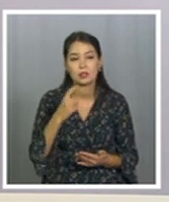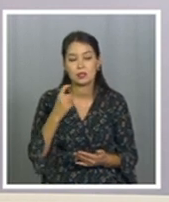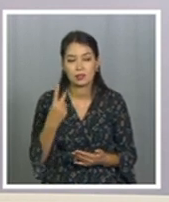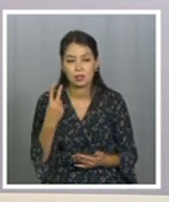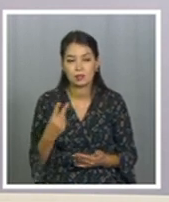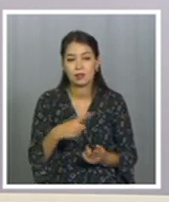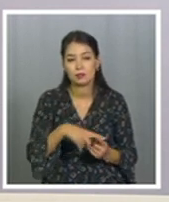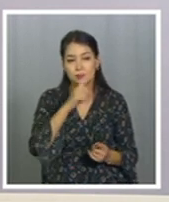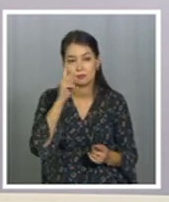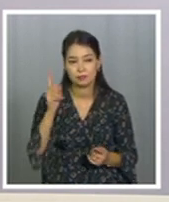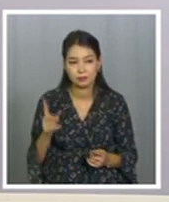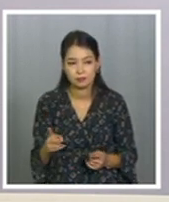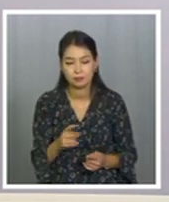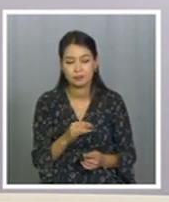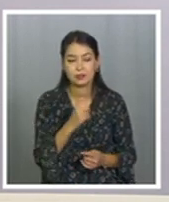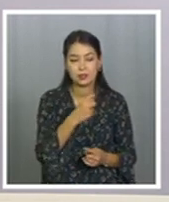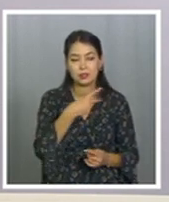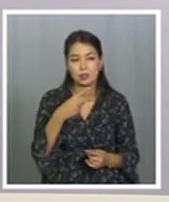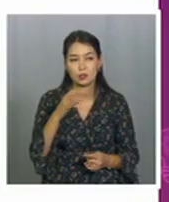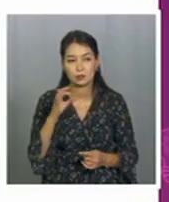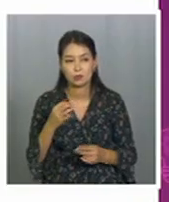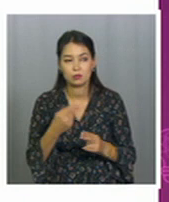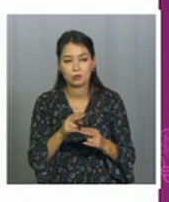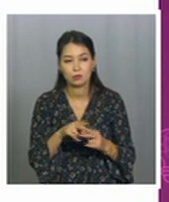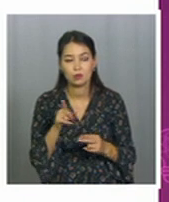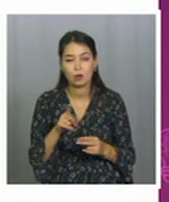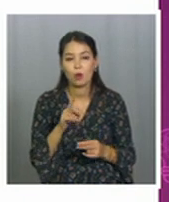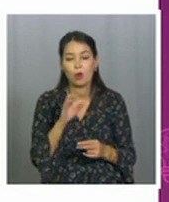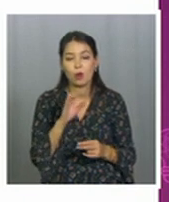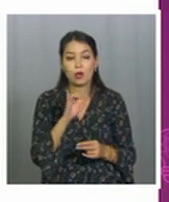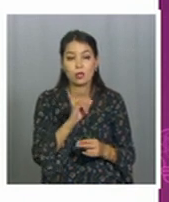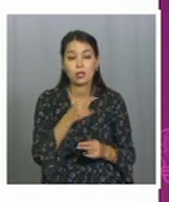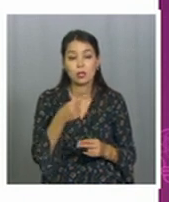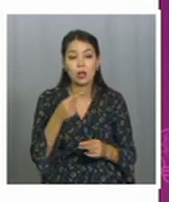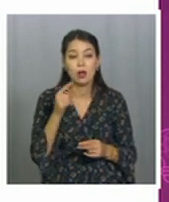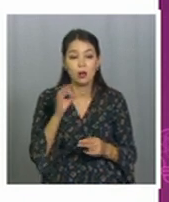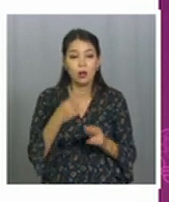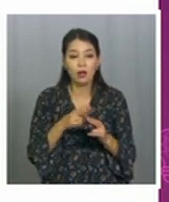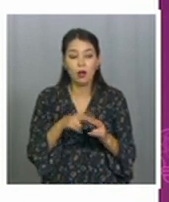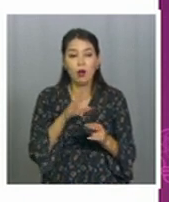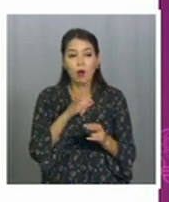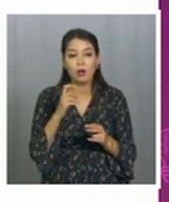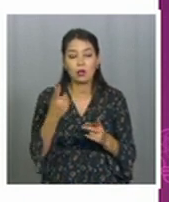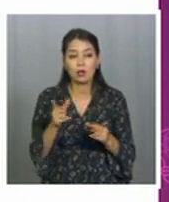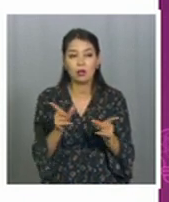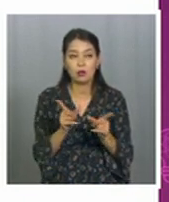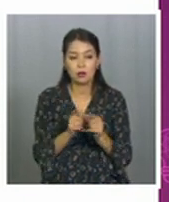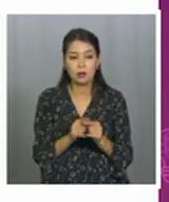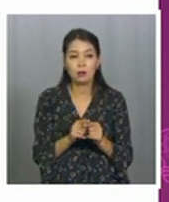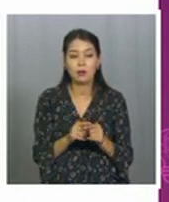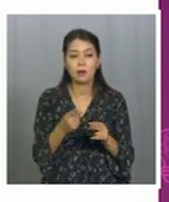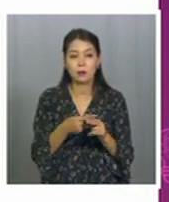параболсы, және y тең 0 ол ox осы. Суретте де айқын бізде көрініп тұр екі